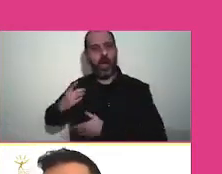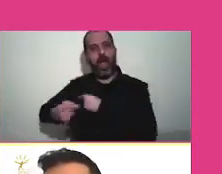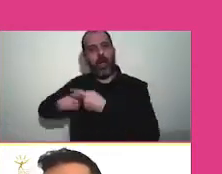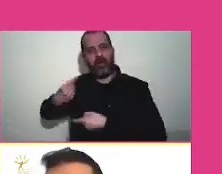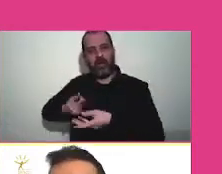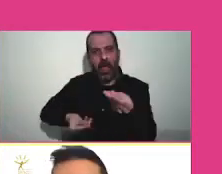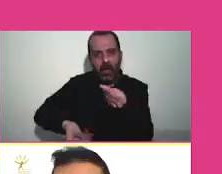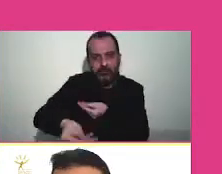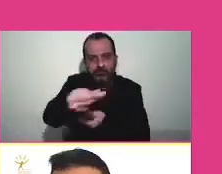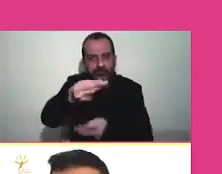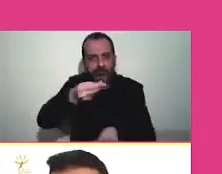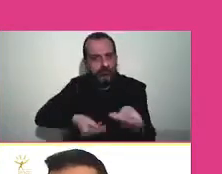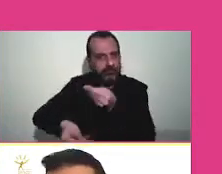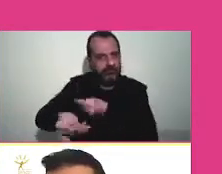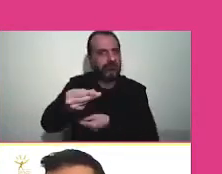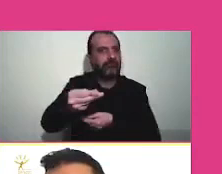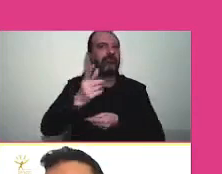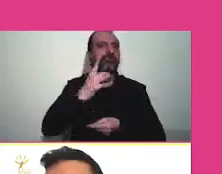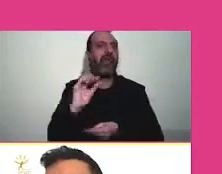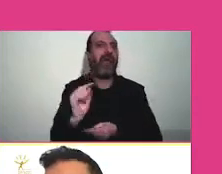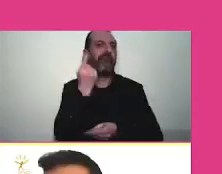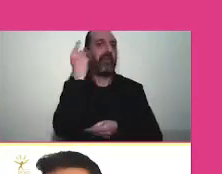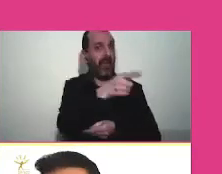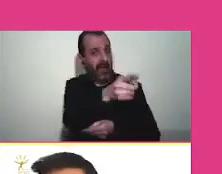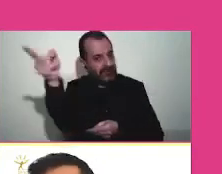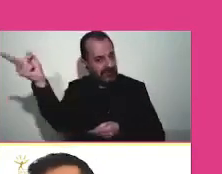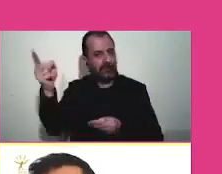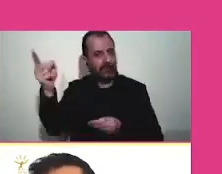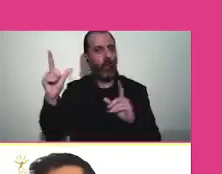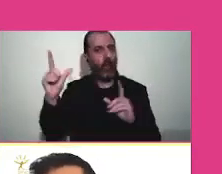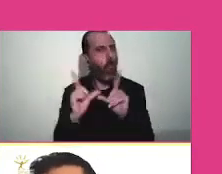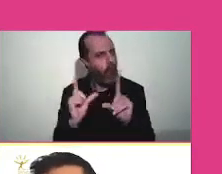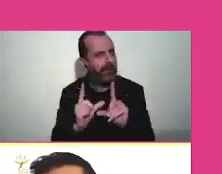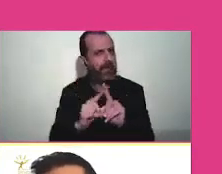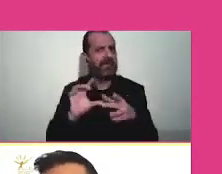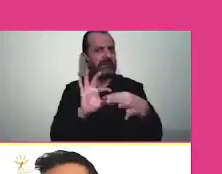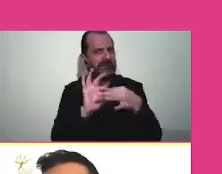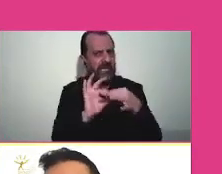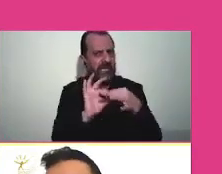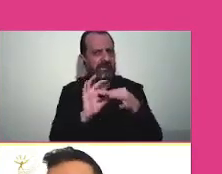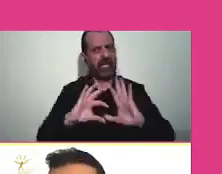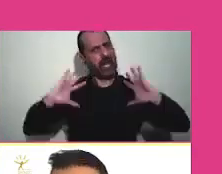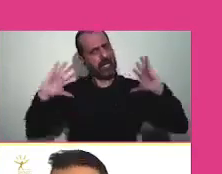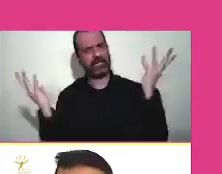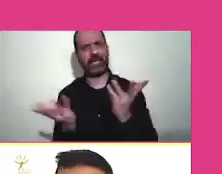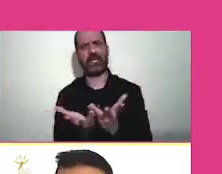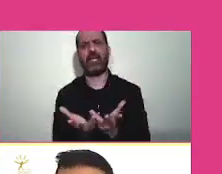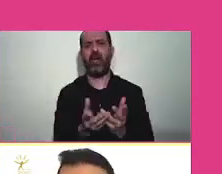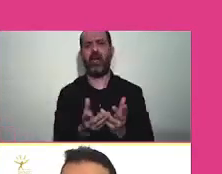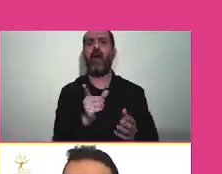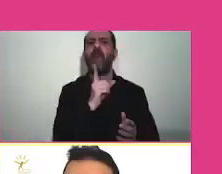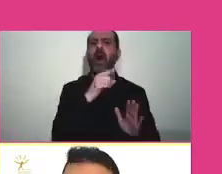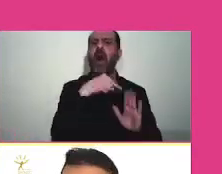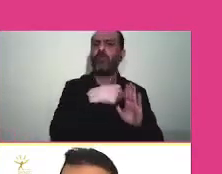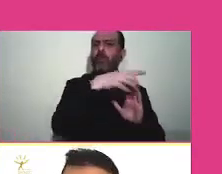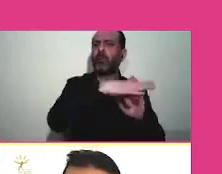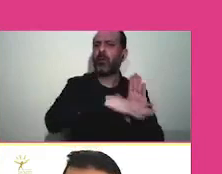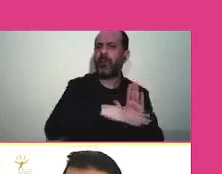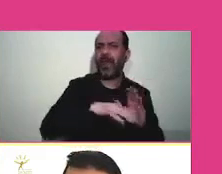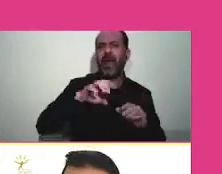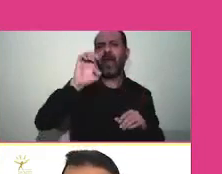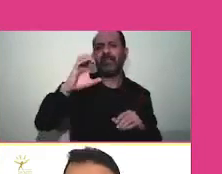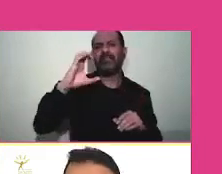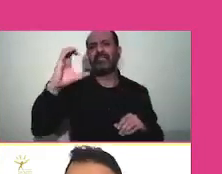μια ευκαιρία να δοκιμάσετε να κάνετε συνεργασίες. Νομίζω και ευρύτερα αυτός ο κύκλος των προγραμμάτων από το ACF το προωθεί